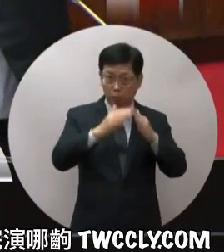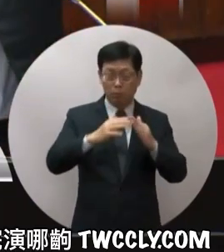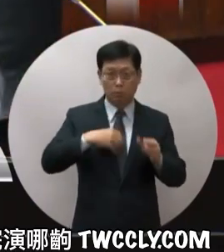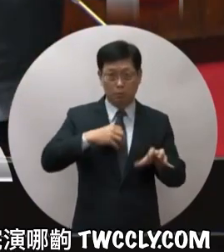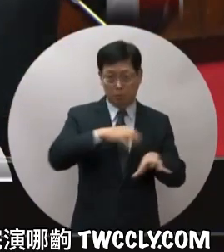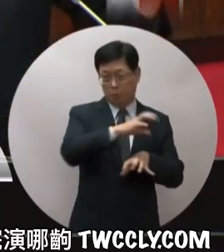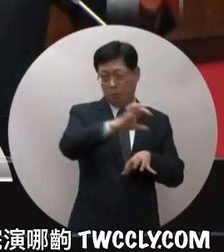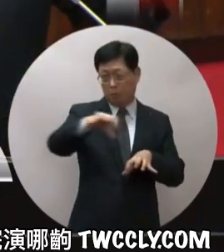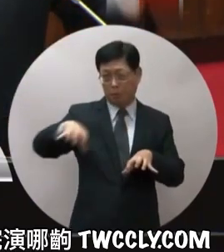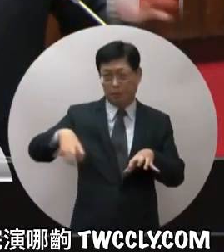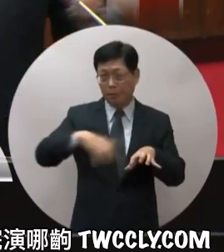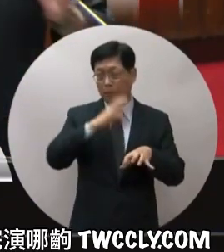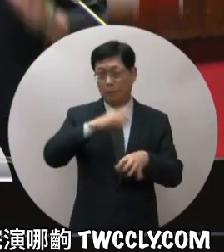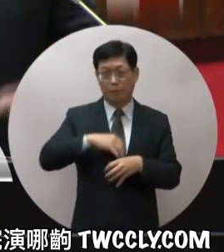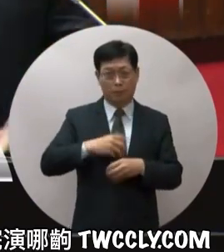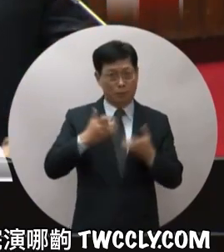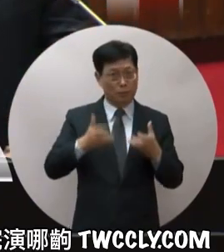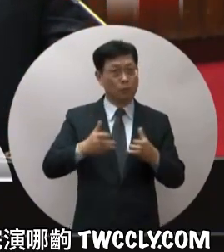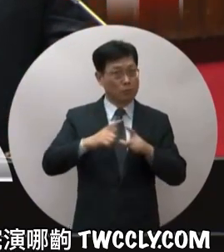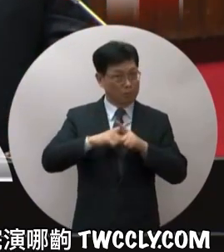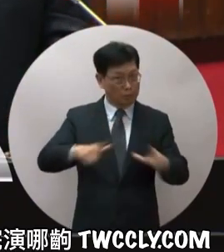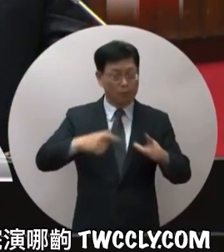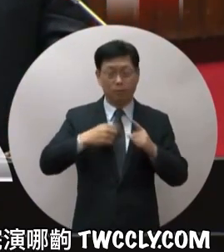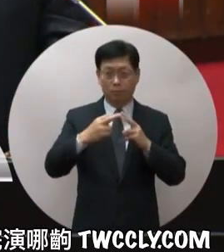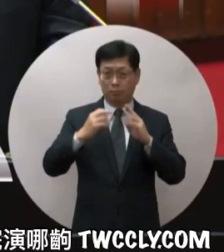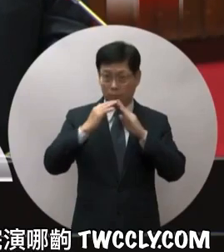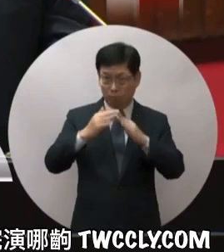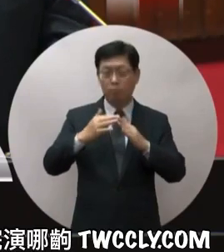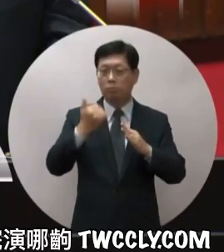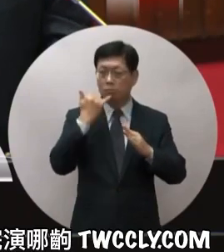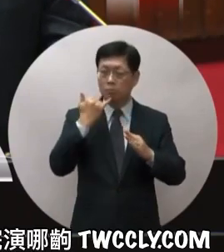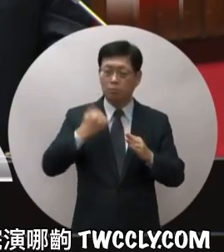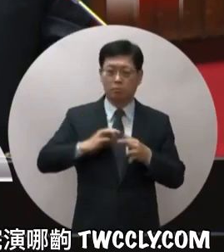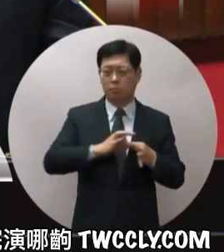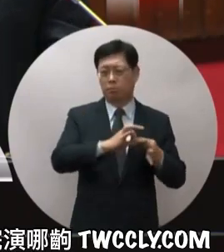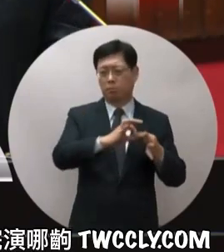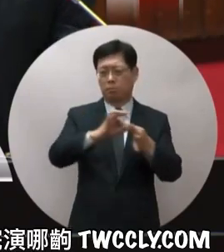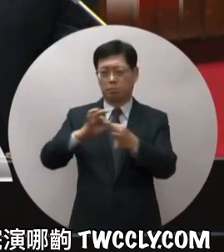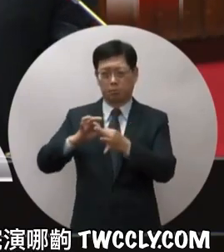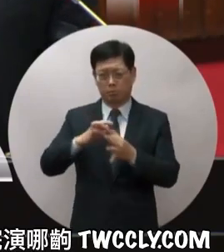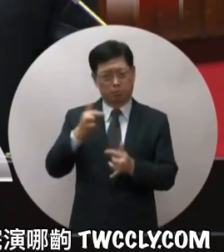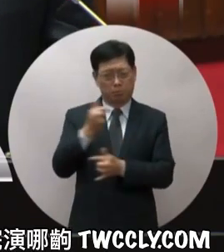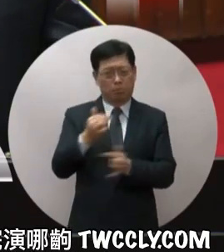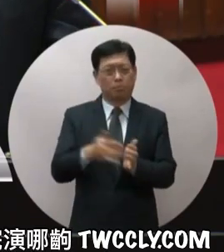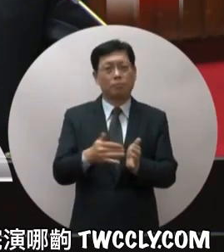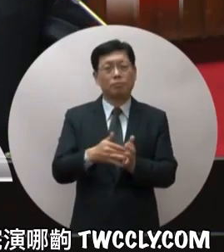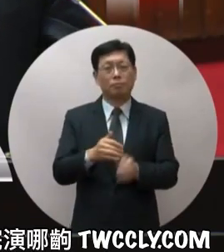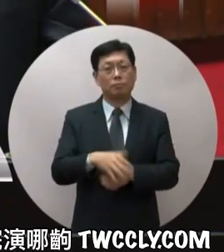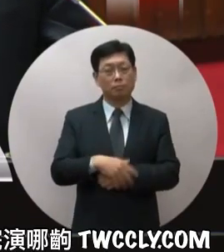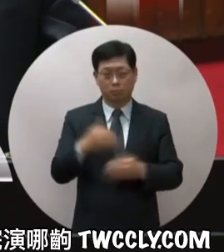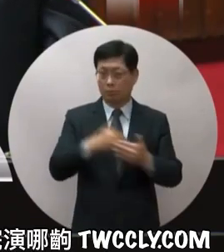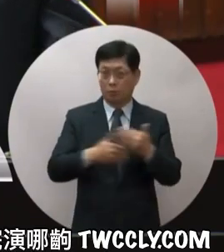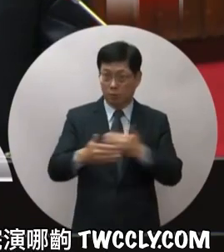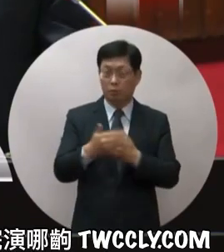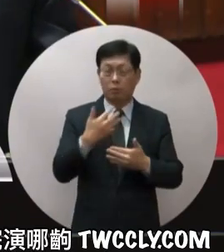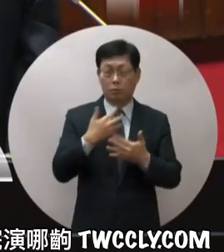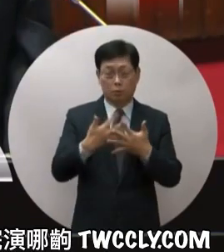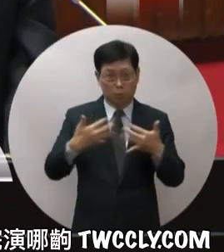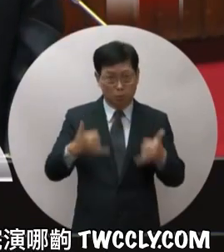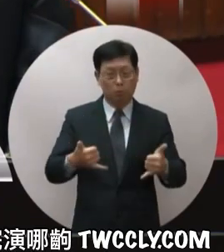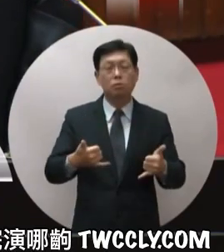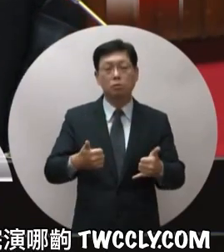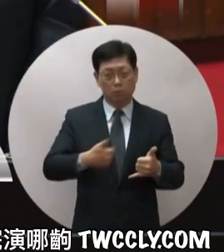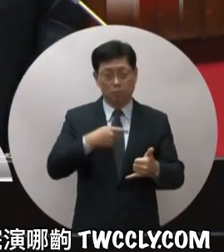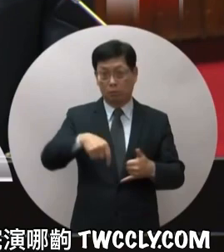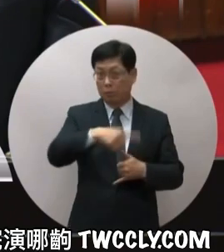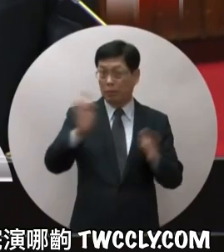屏東最重要整個大的鄉頂這印象很清楚如果這樣連結起來整個的交通網路我們屏東